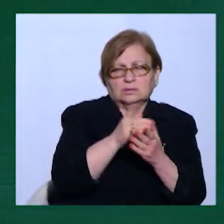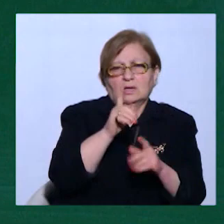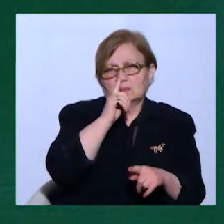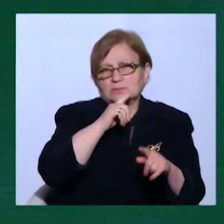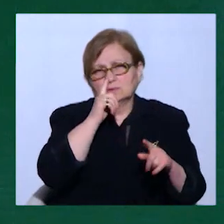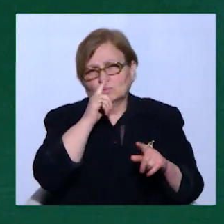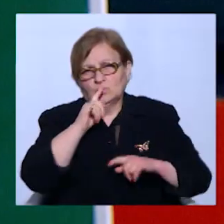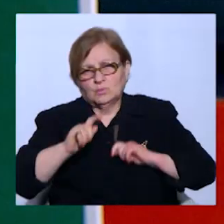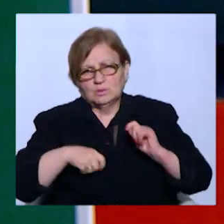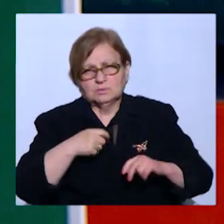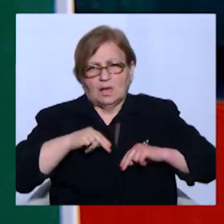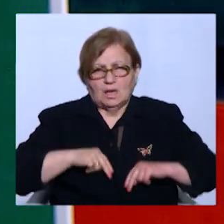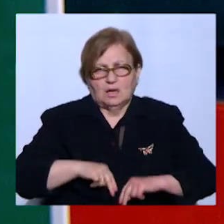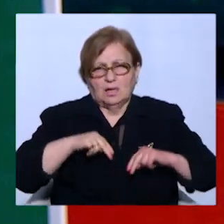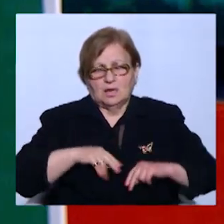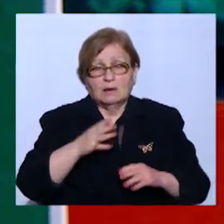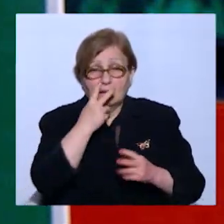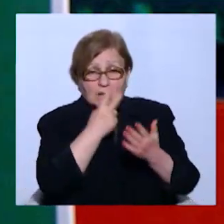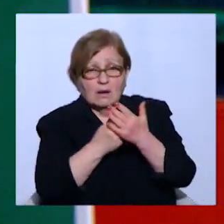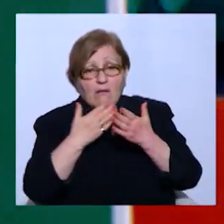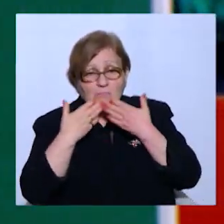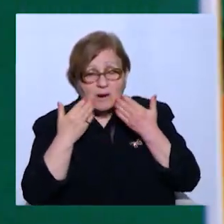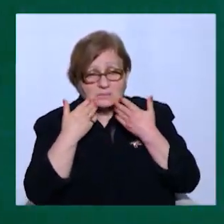შრომა. როცა მარტივად ხვდები. ანუ